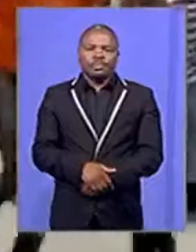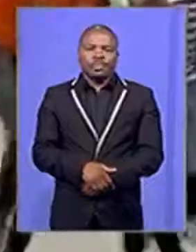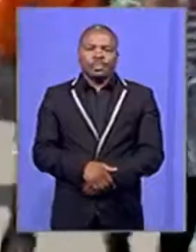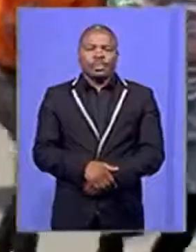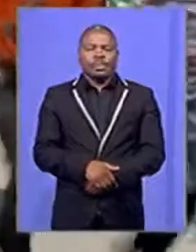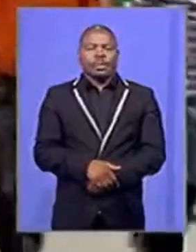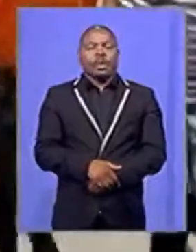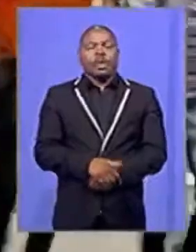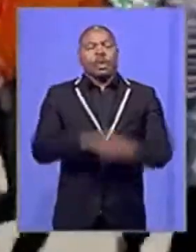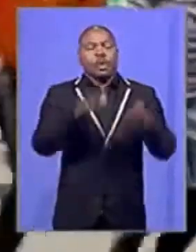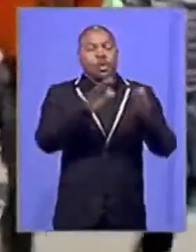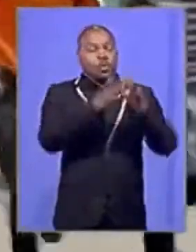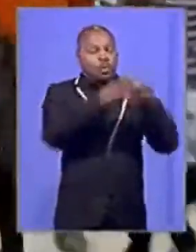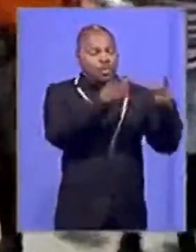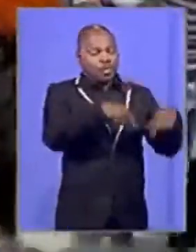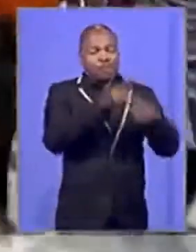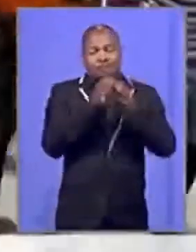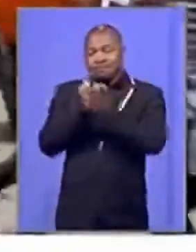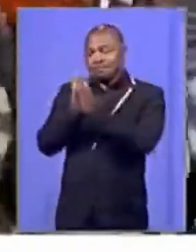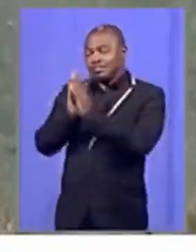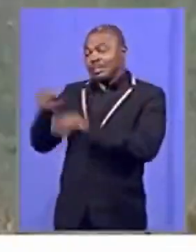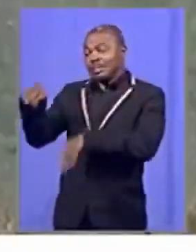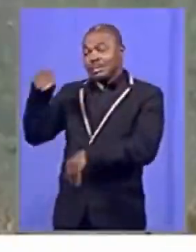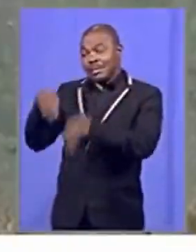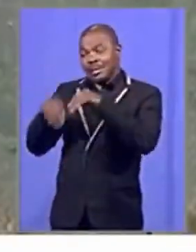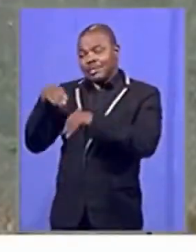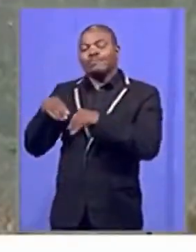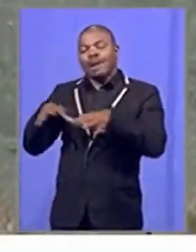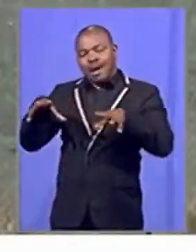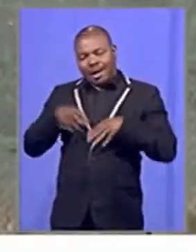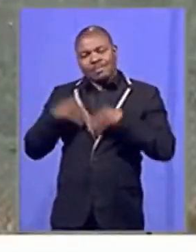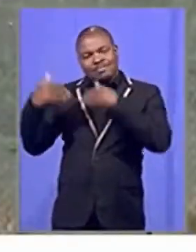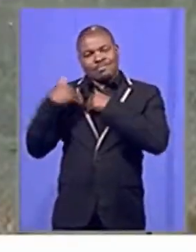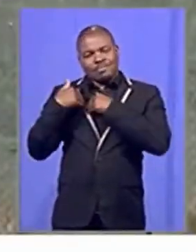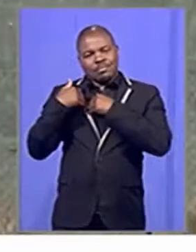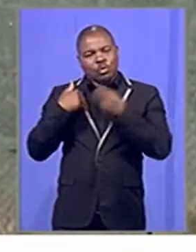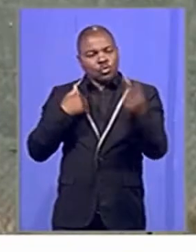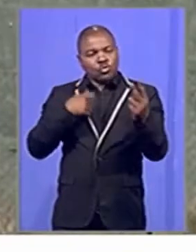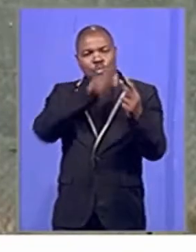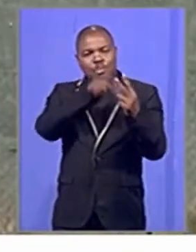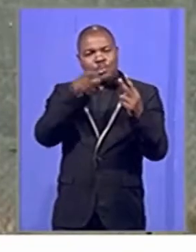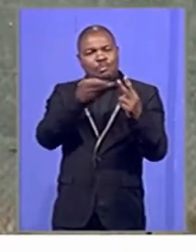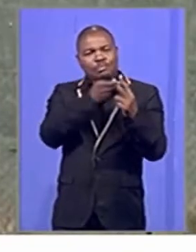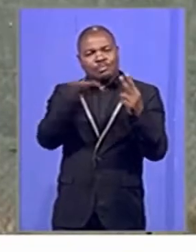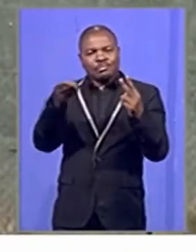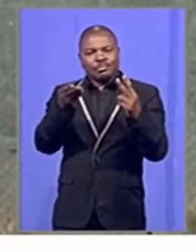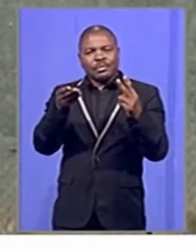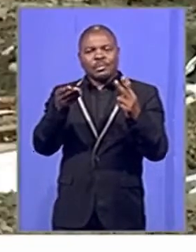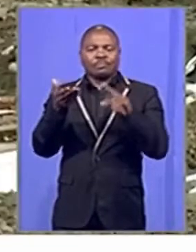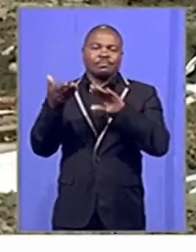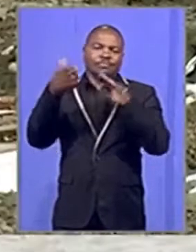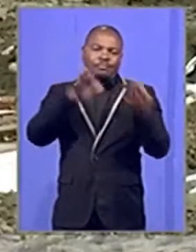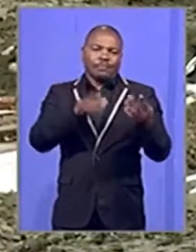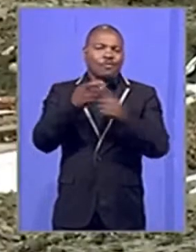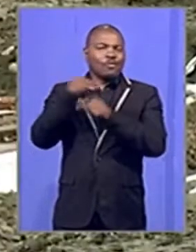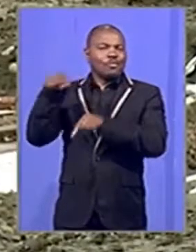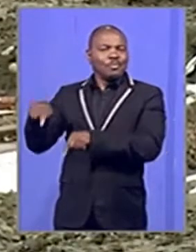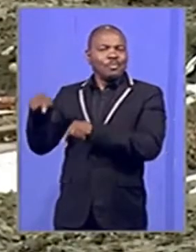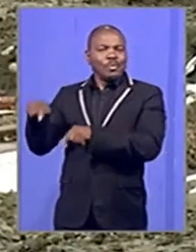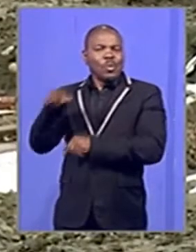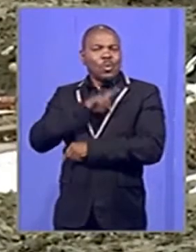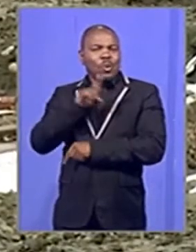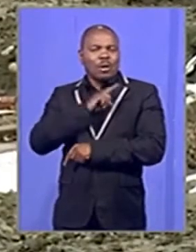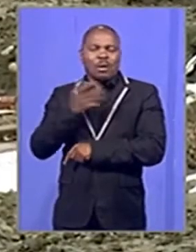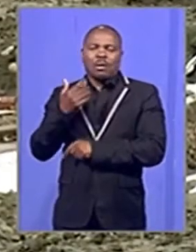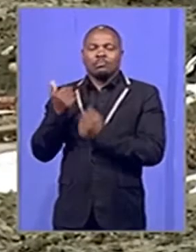Baagi ba Jagersfontein ba ikuetse go moepo go tsaya maikarabelo a batho ba babedi ba ba setseng ba begilwe ba tlhokofetse morago ga